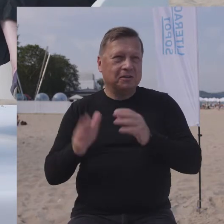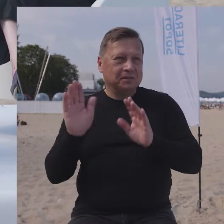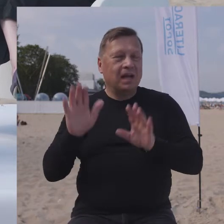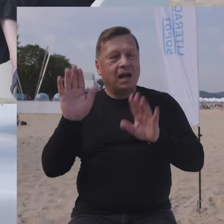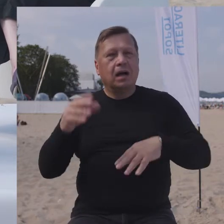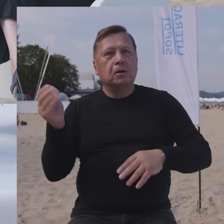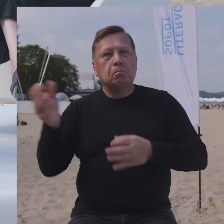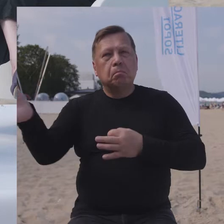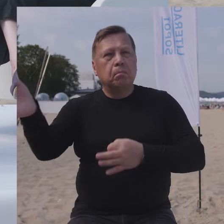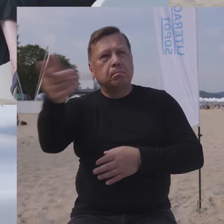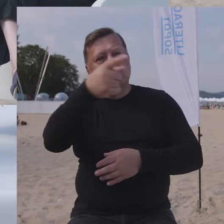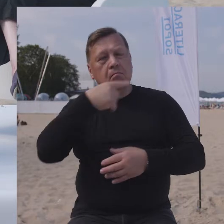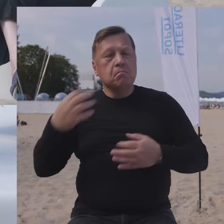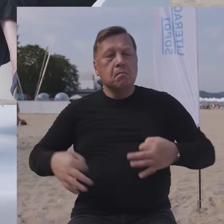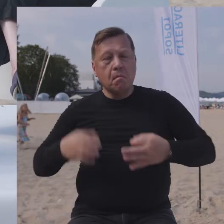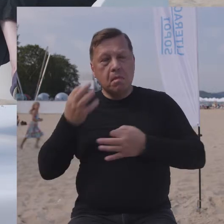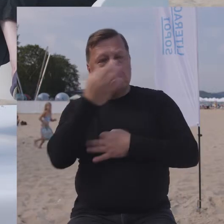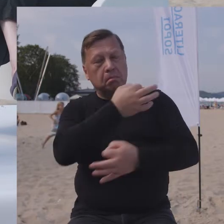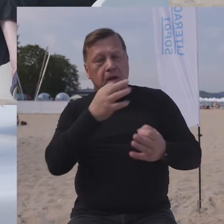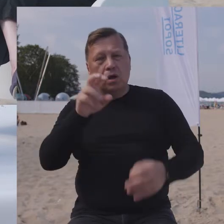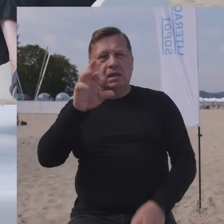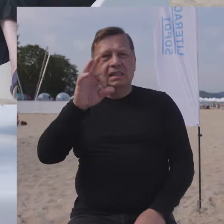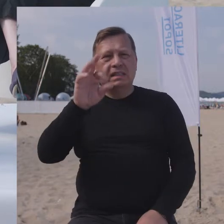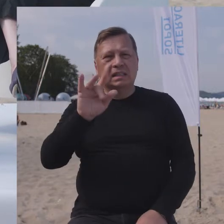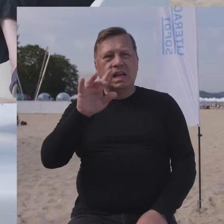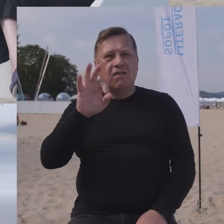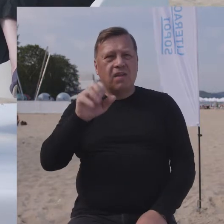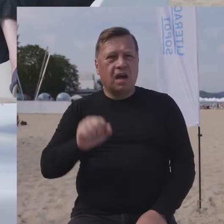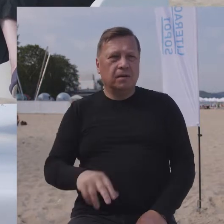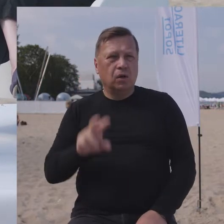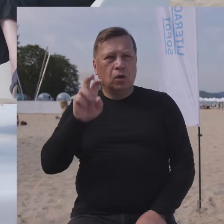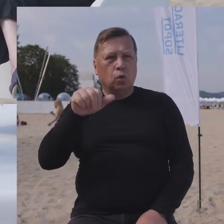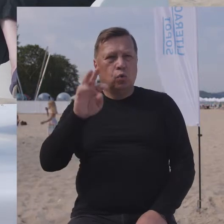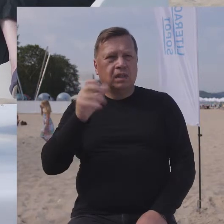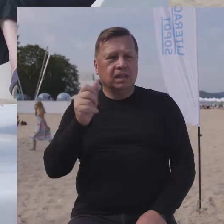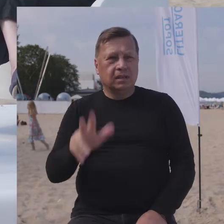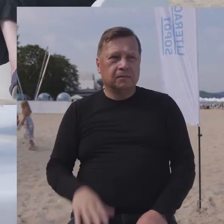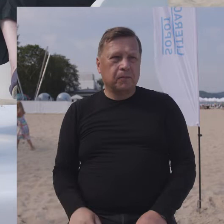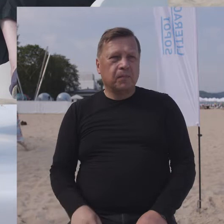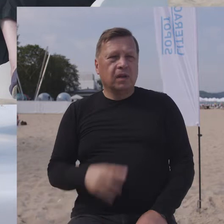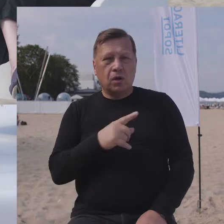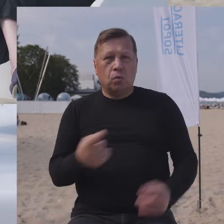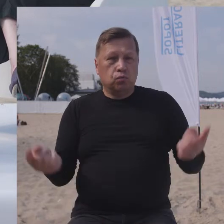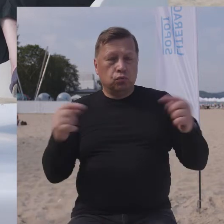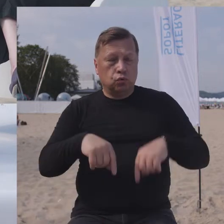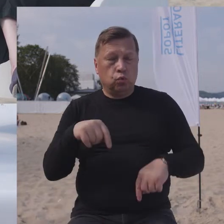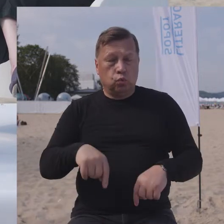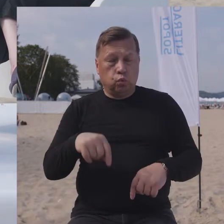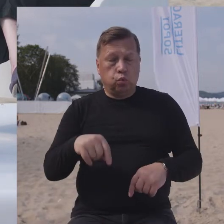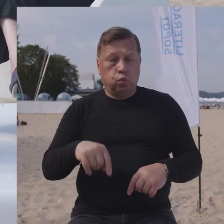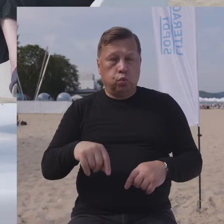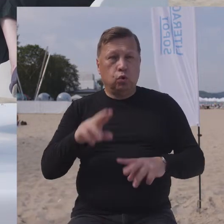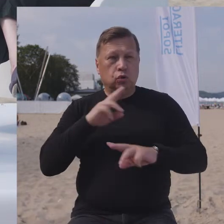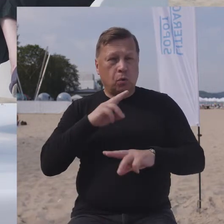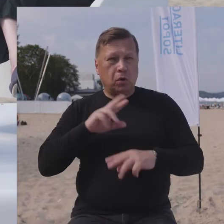Czy mają państwo pytania do Sylwii Hutnik, korzystając z faktu, że wpadła na 3 godziny do Sopotu, za chwilę wyjeżdża, teraz